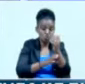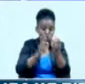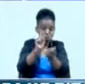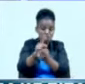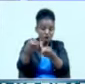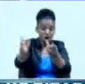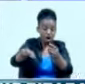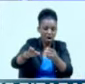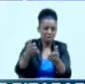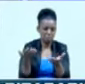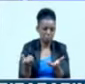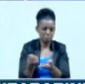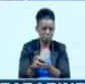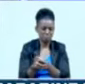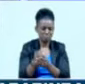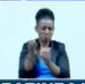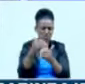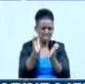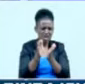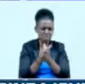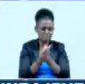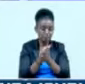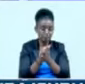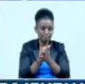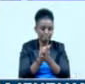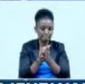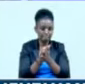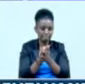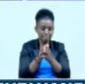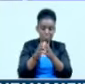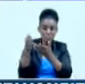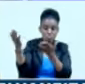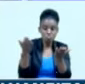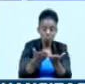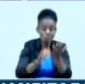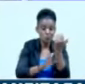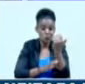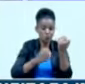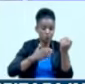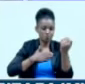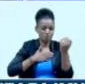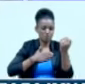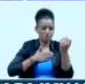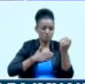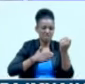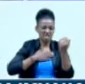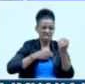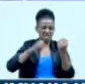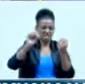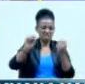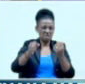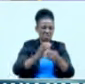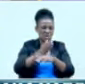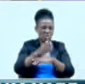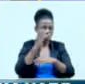n'iki bakarutera ibyo byose bishyize hamwe no kuzazitundu zizana mu bihugu byacu ntabwo rwose bishobora